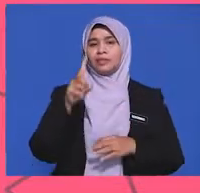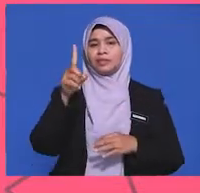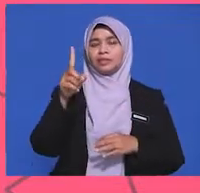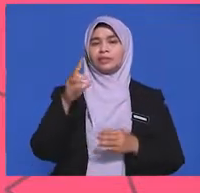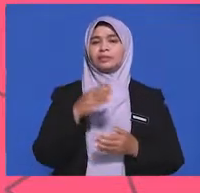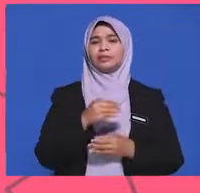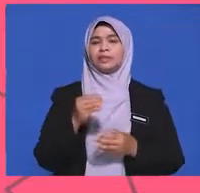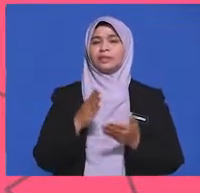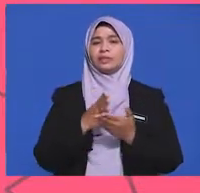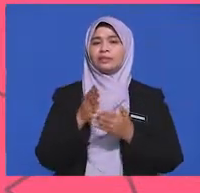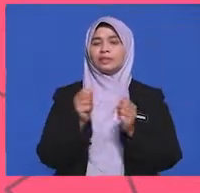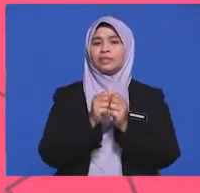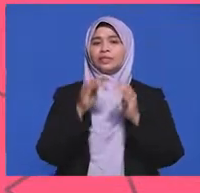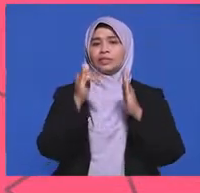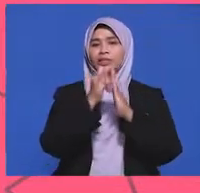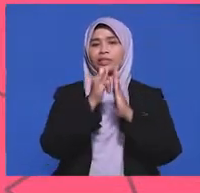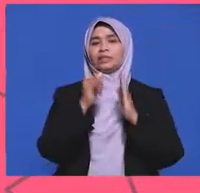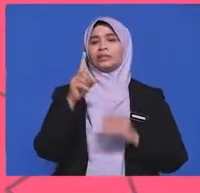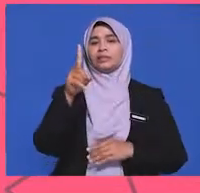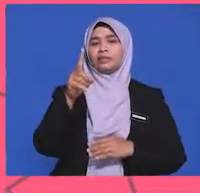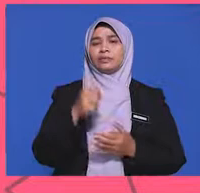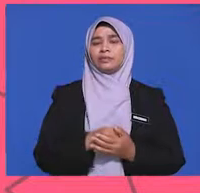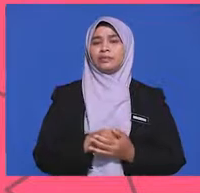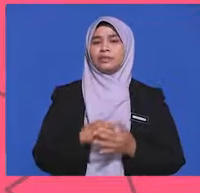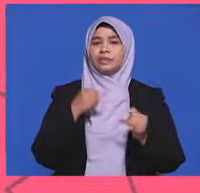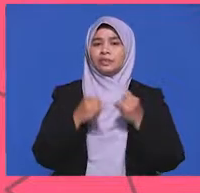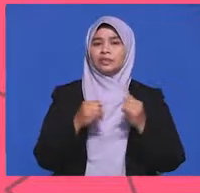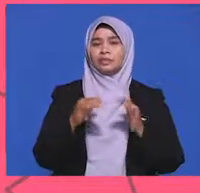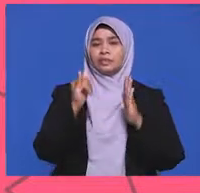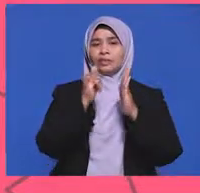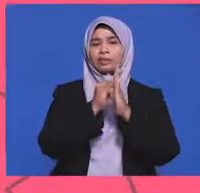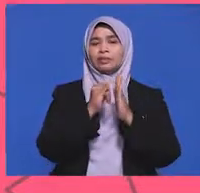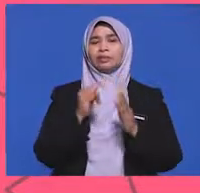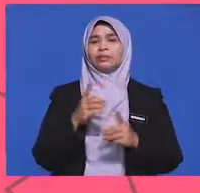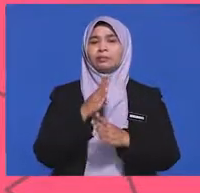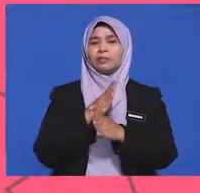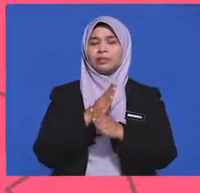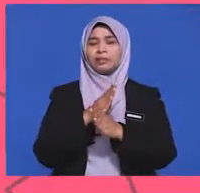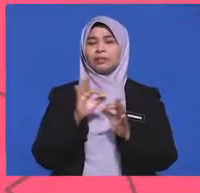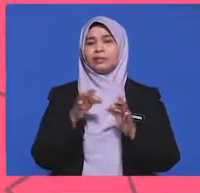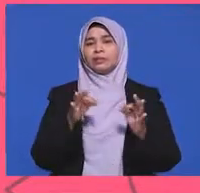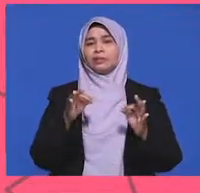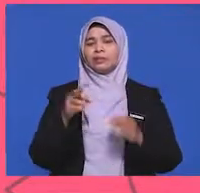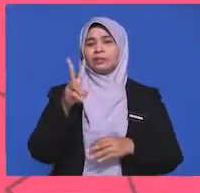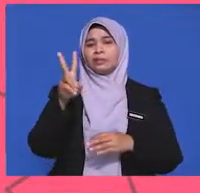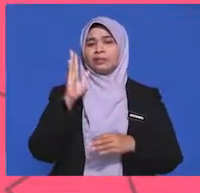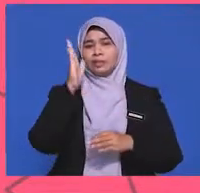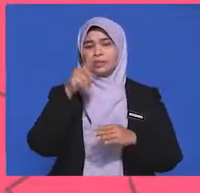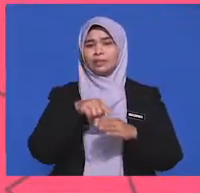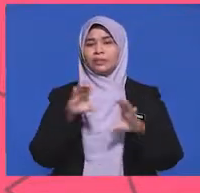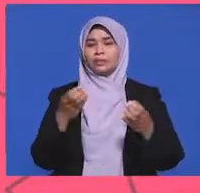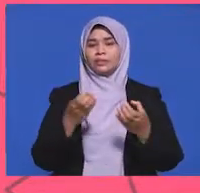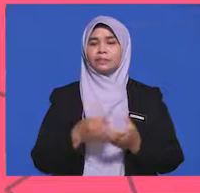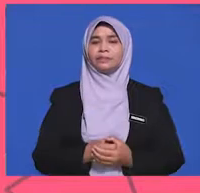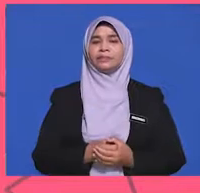if. Aliran akan bermula dengan pernyataan satu dan diikuti dengan pengujian syarat. Jika